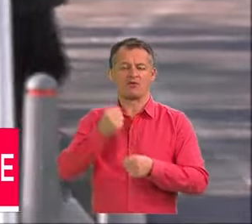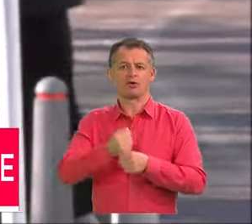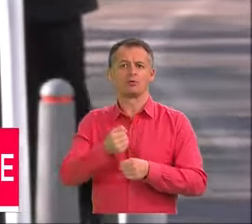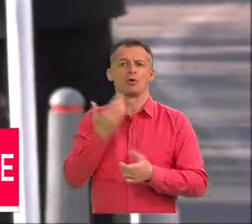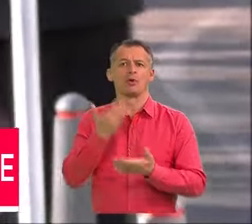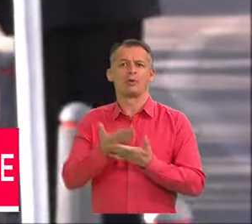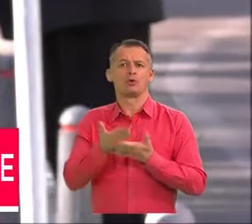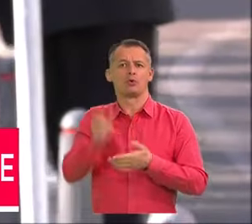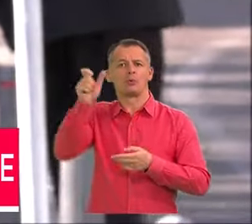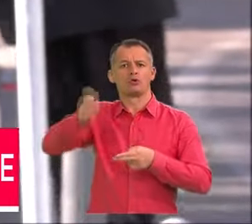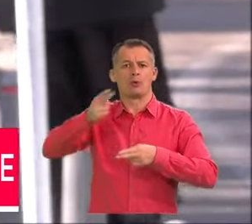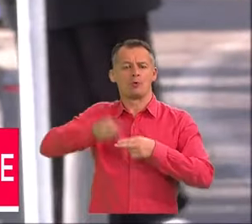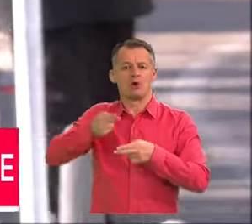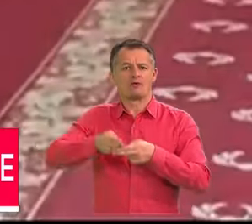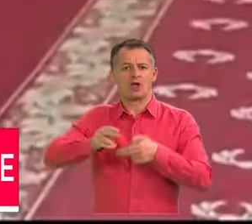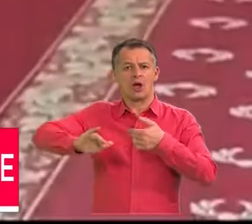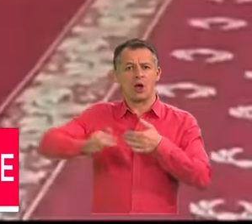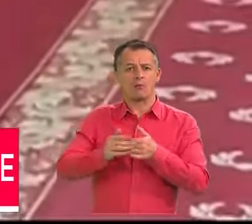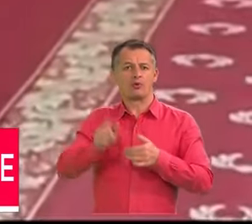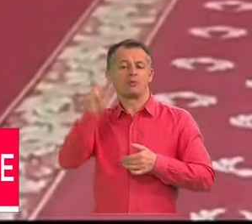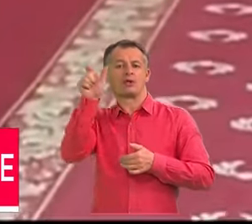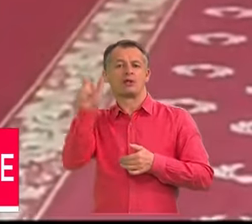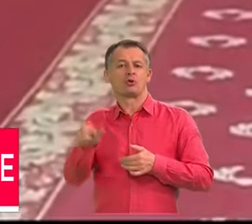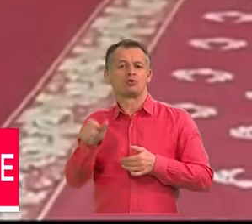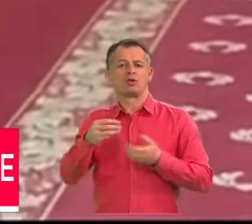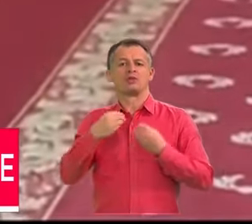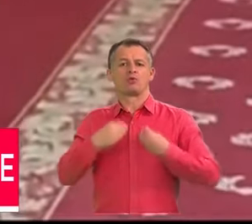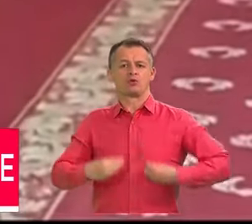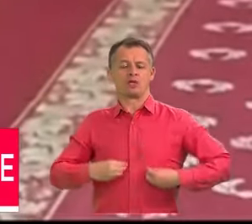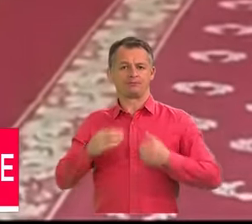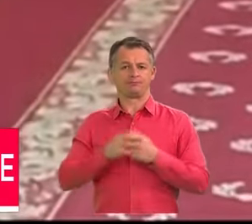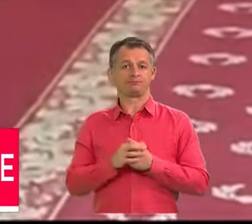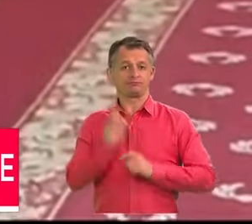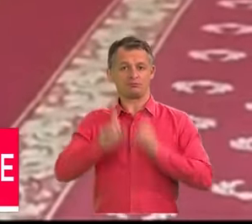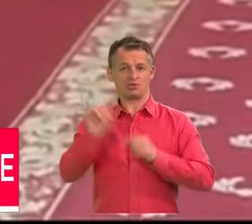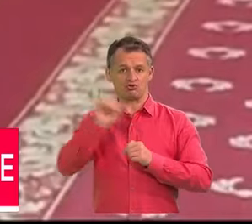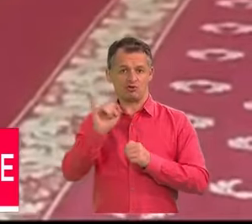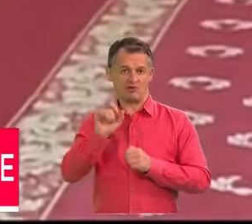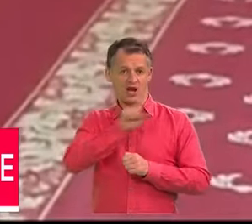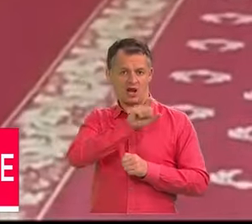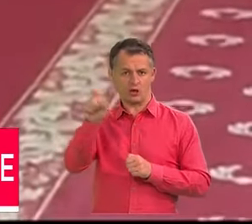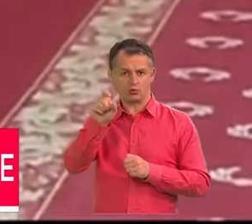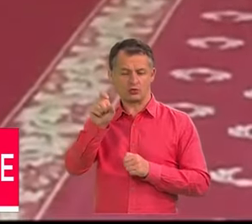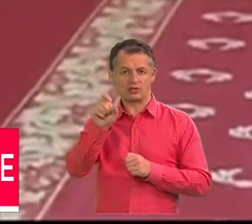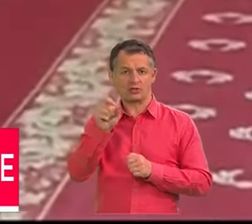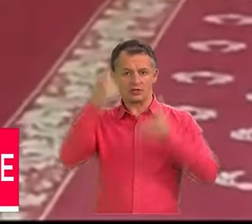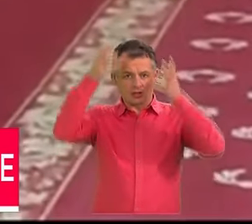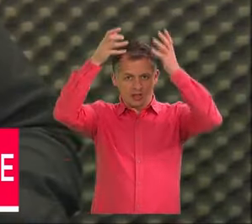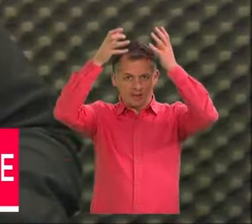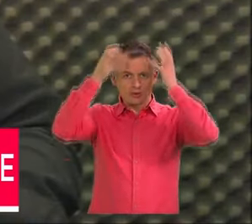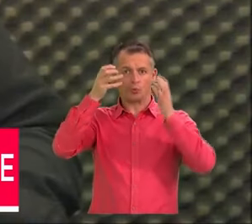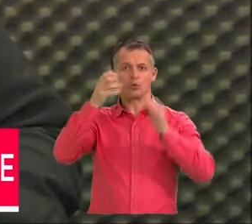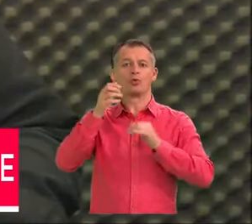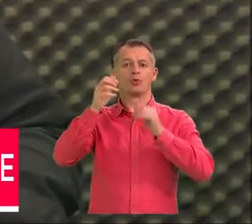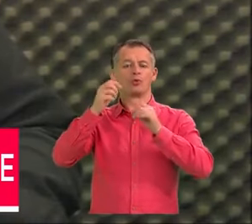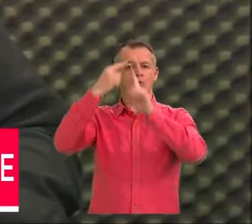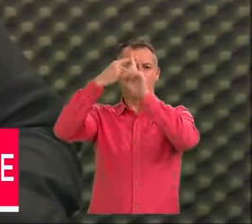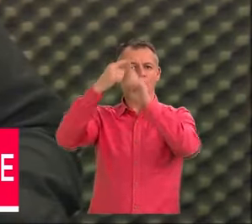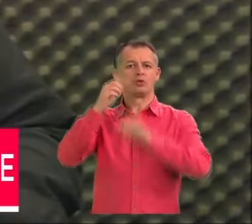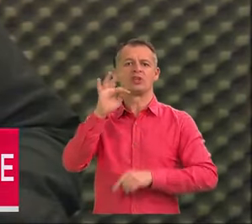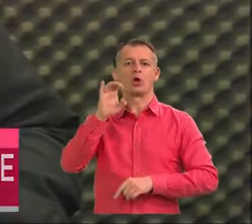un bolnav apropiat al deputatului. Dacă cineva îl acuză pe înalt preasfințitul Teodosie, trebuie